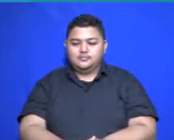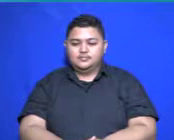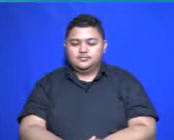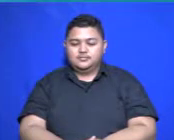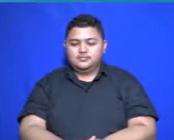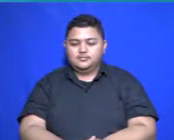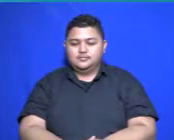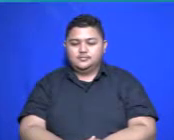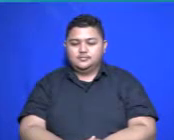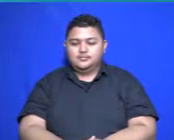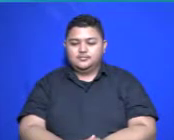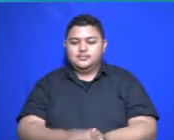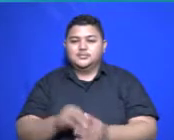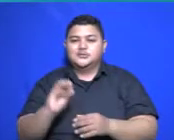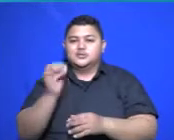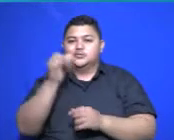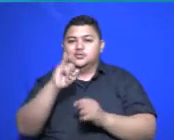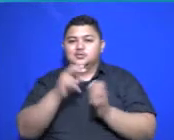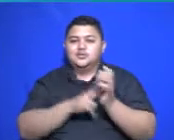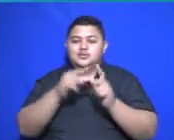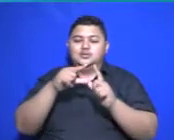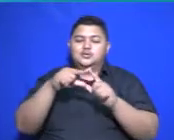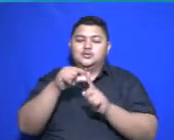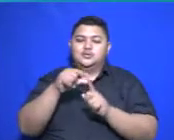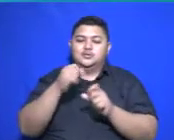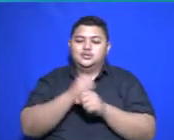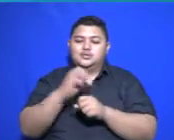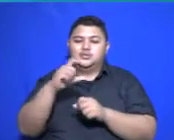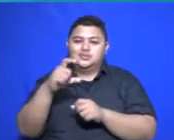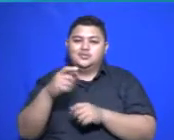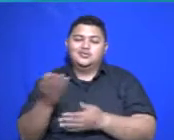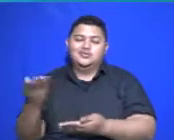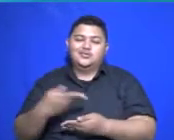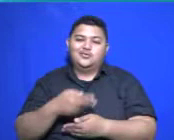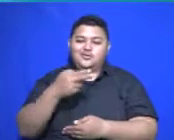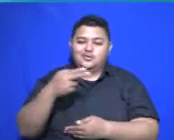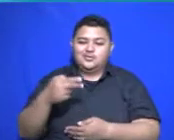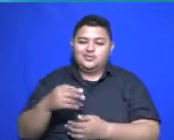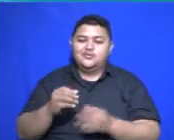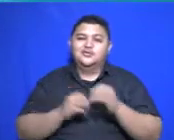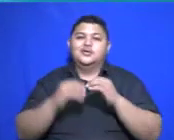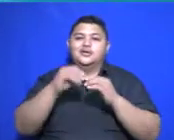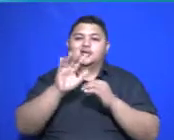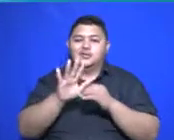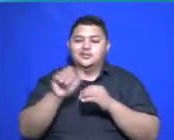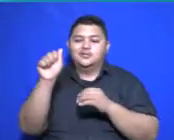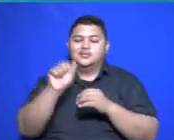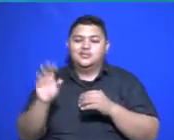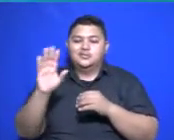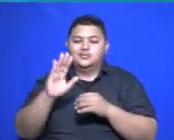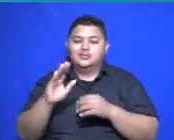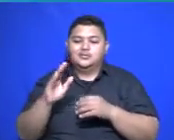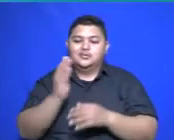Al-Bahari, Ketua Inapgok yang baru-baru ini juga sudah membawa Indonesia di peringkat 5 di Asian Para